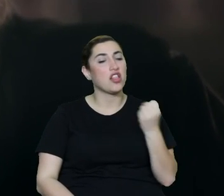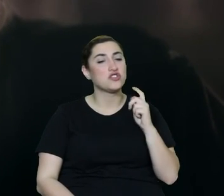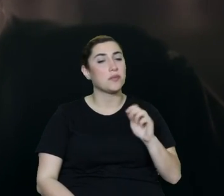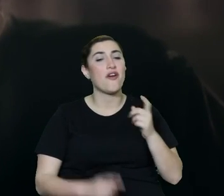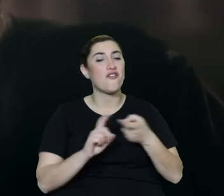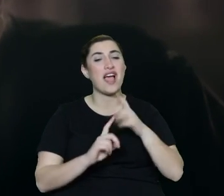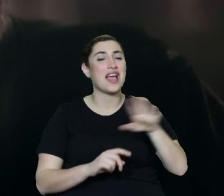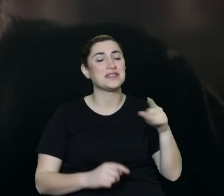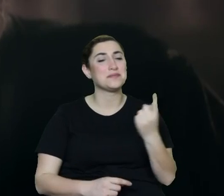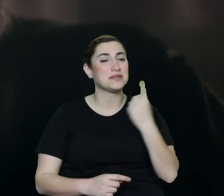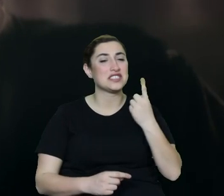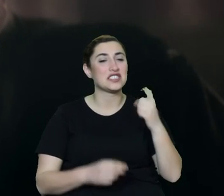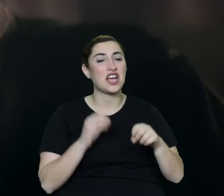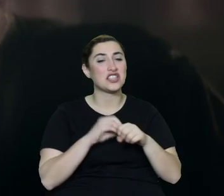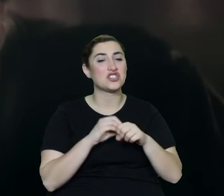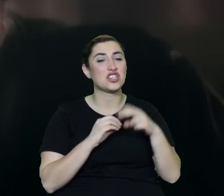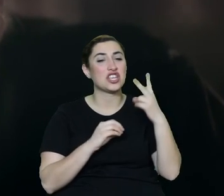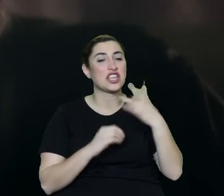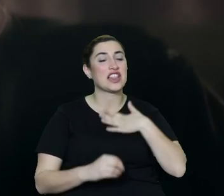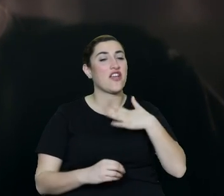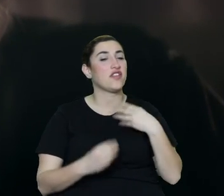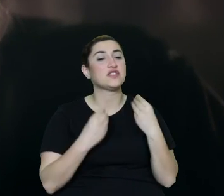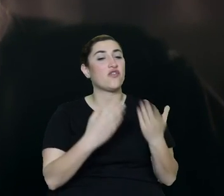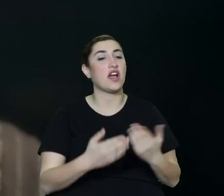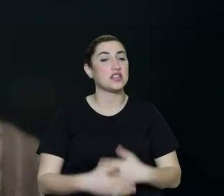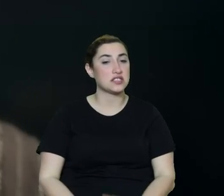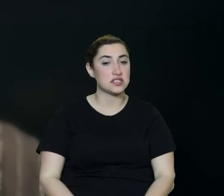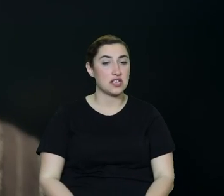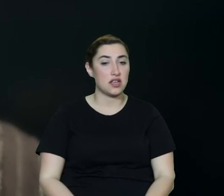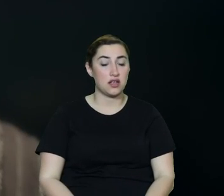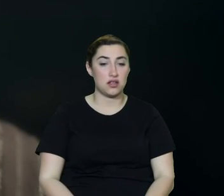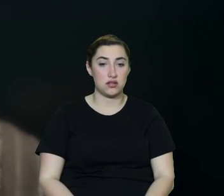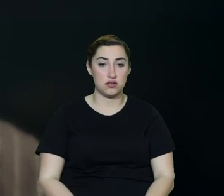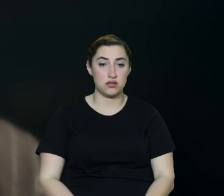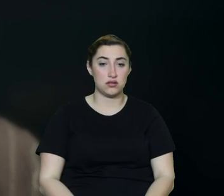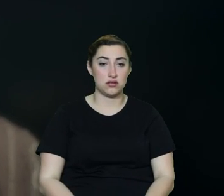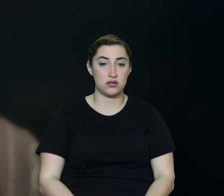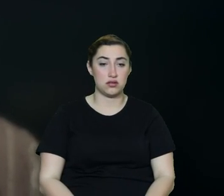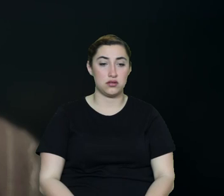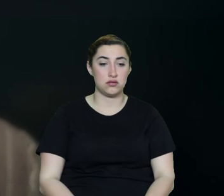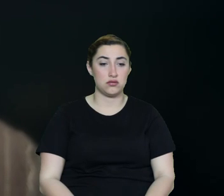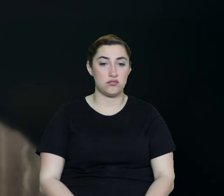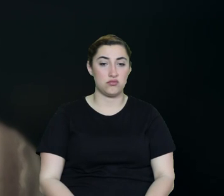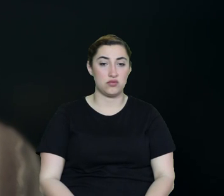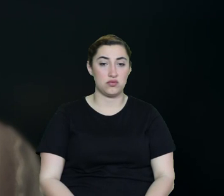ve her bir tanesine iki nefes versek? Yunus şaşkın.